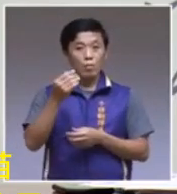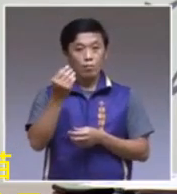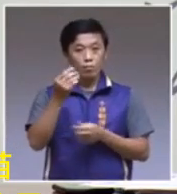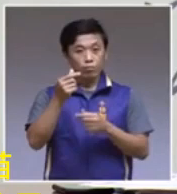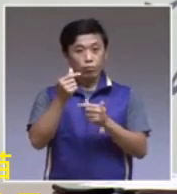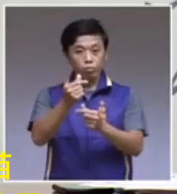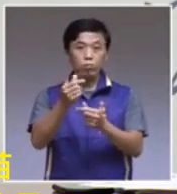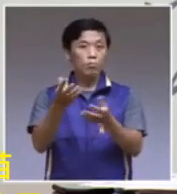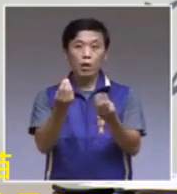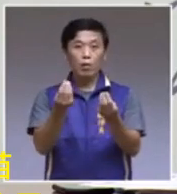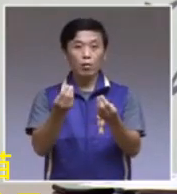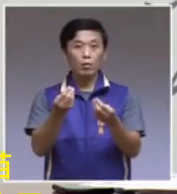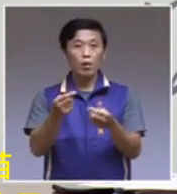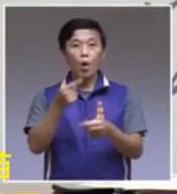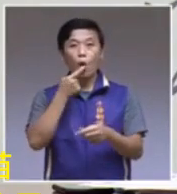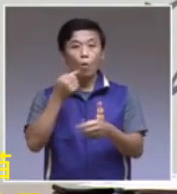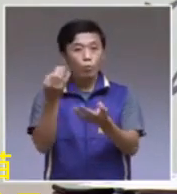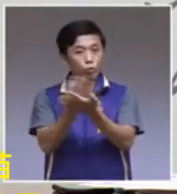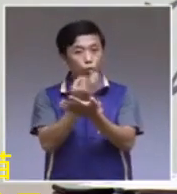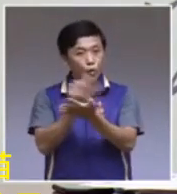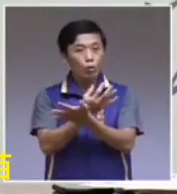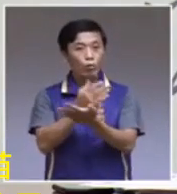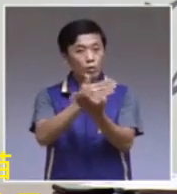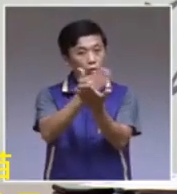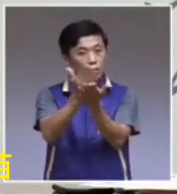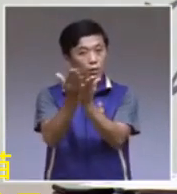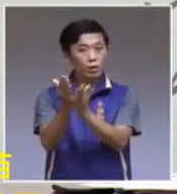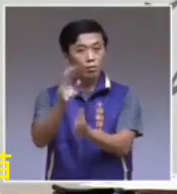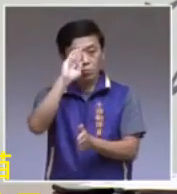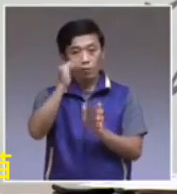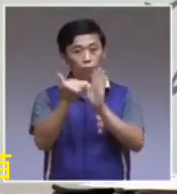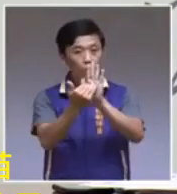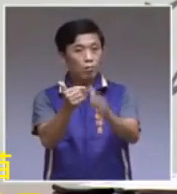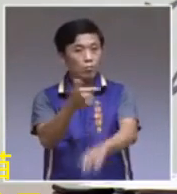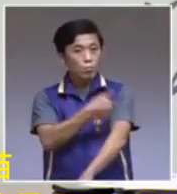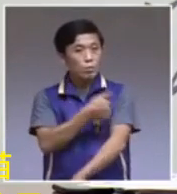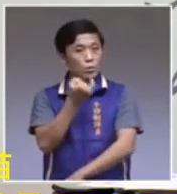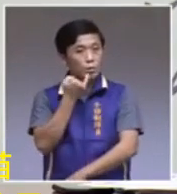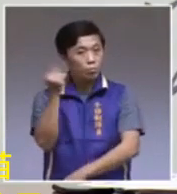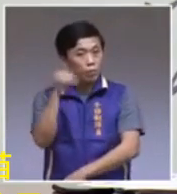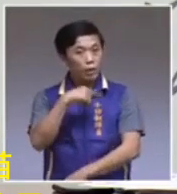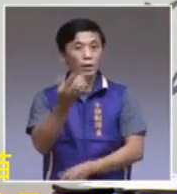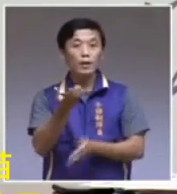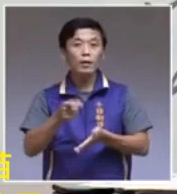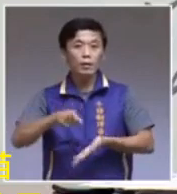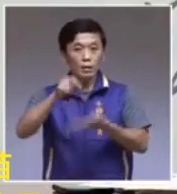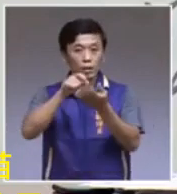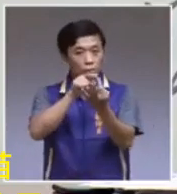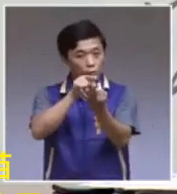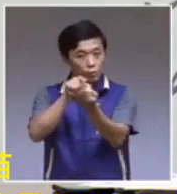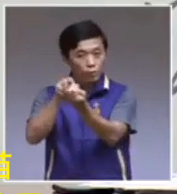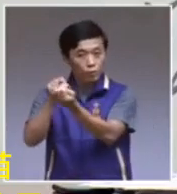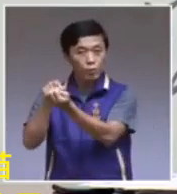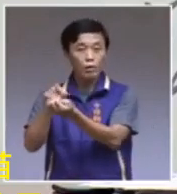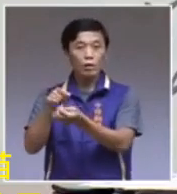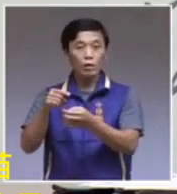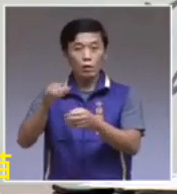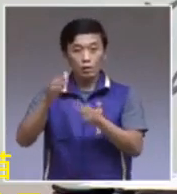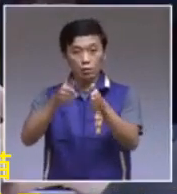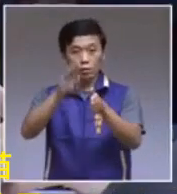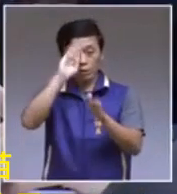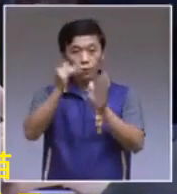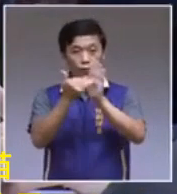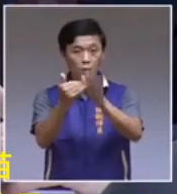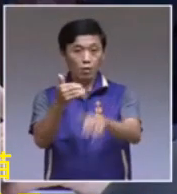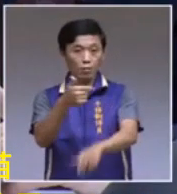那能不能打疫苗哈？那其实这几个都不是疫苗的禁忌症，那只